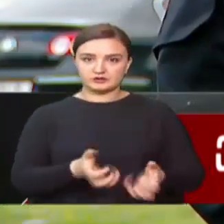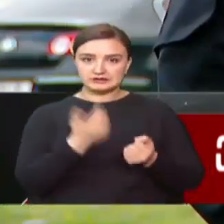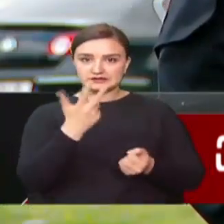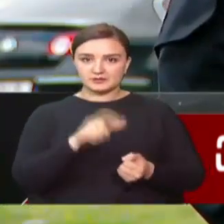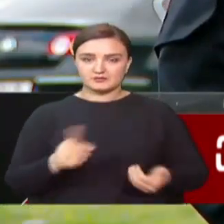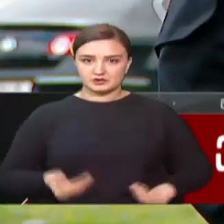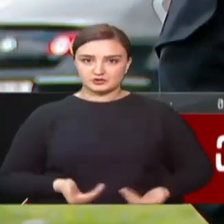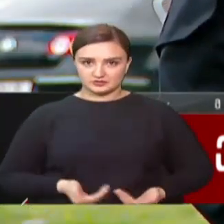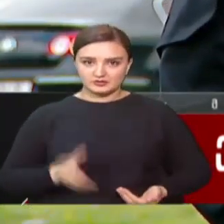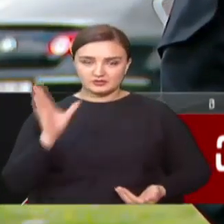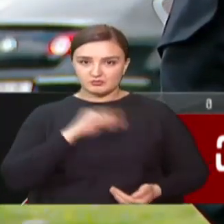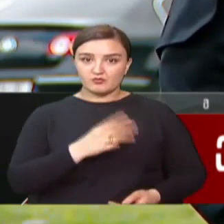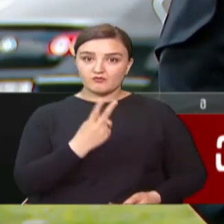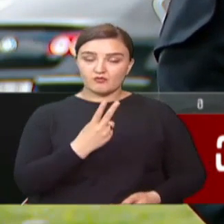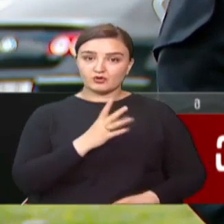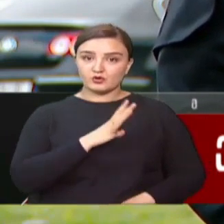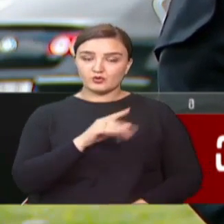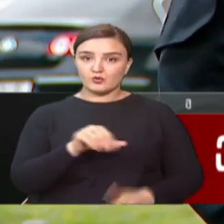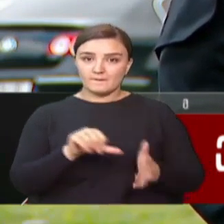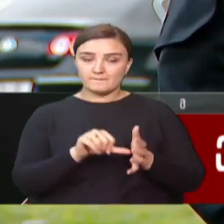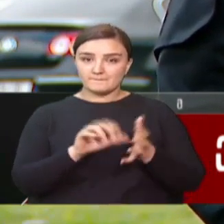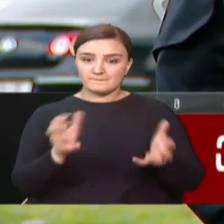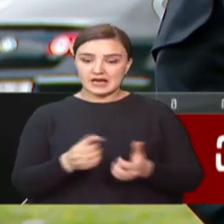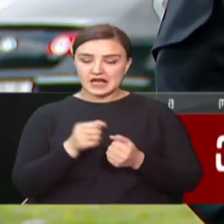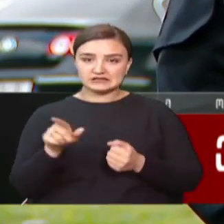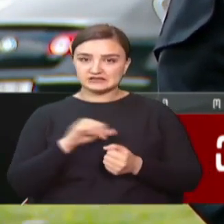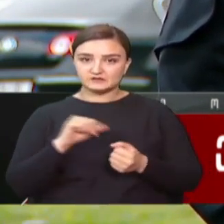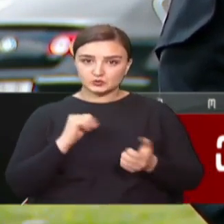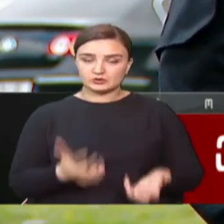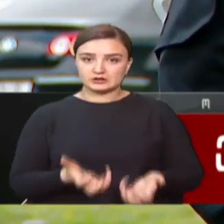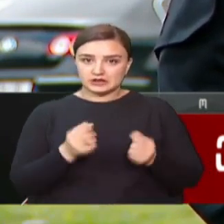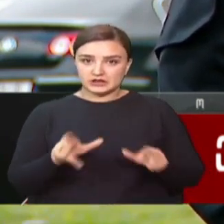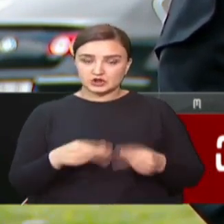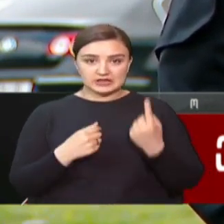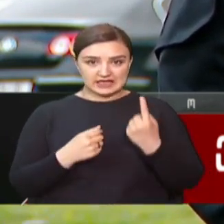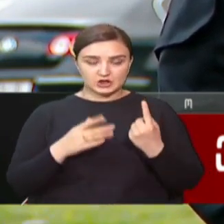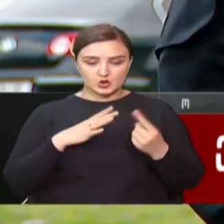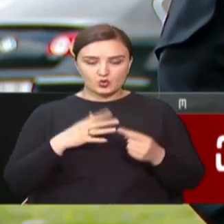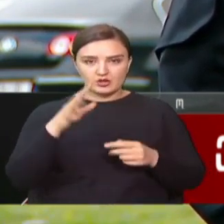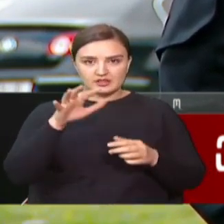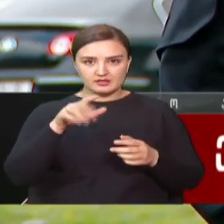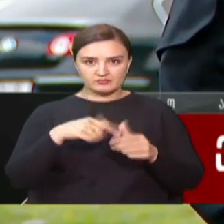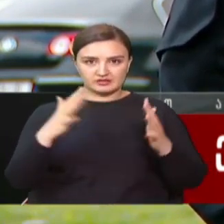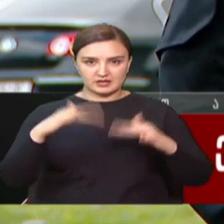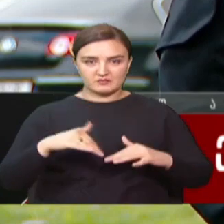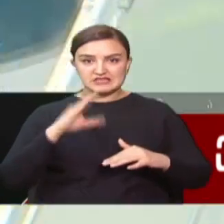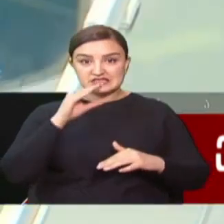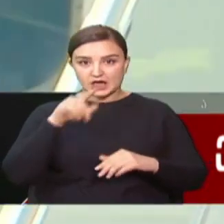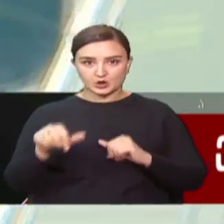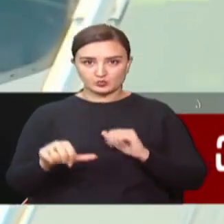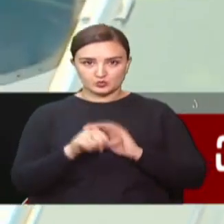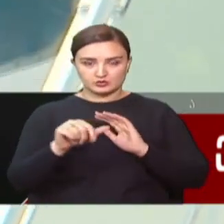ადამიანის სიცოცხლე, აქედან ორი უშუალოდ იყო მეხანძრე მაშველების მიერ გადარჩენილი, ხოლო ერთი ნანგრევებში იპოვა ჩვენმა მაშველმა ძაღლმა